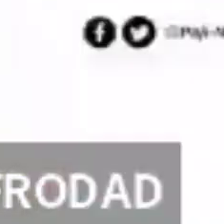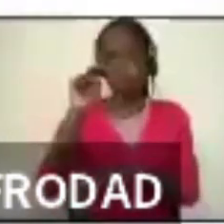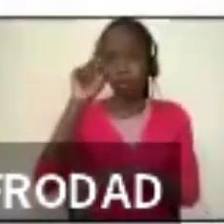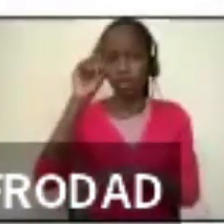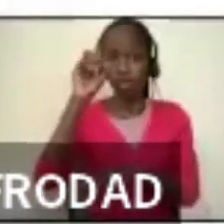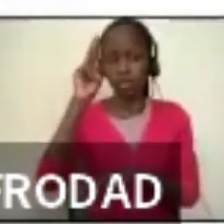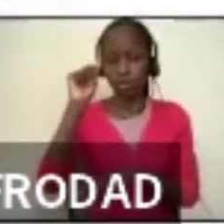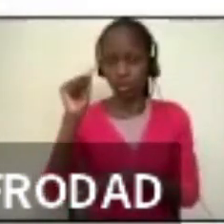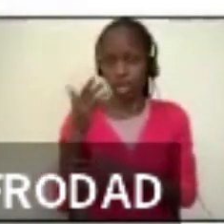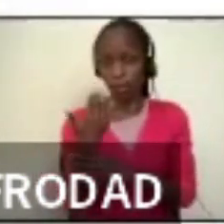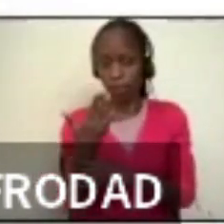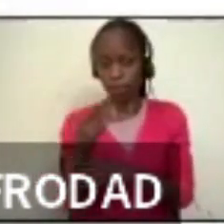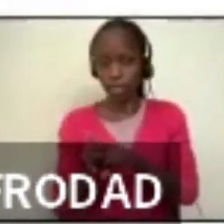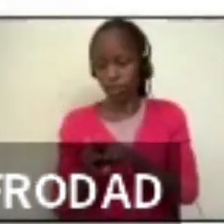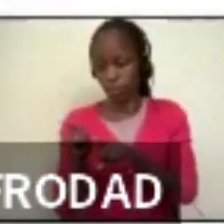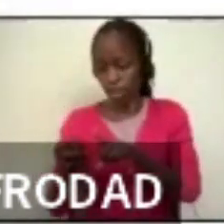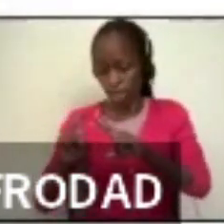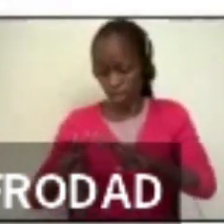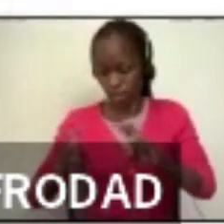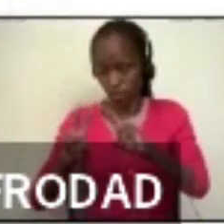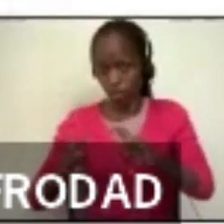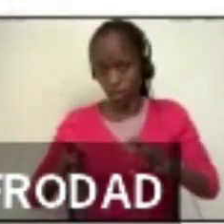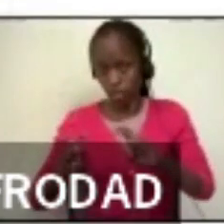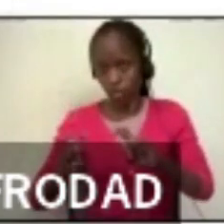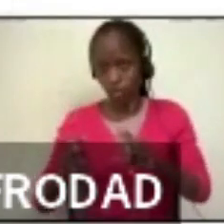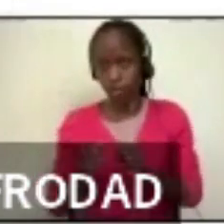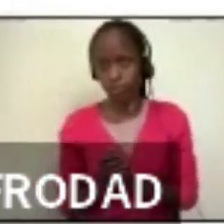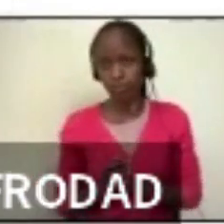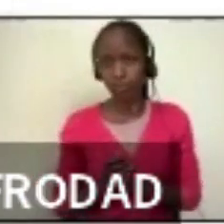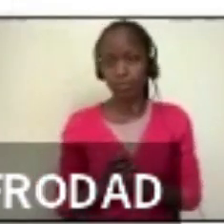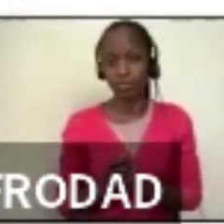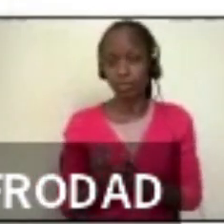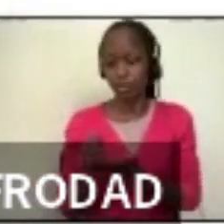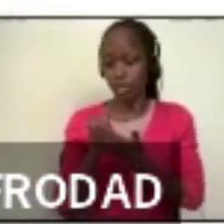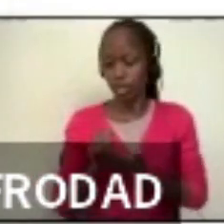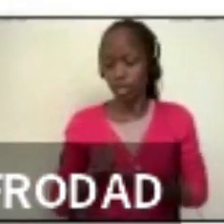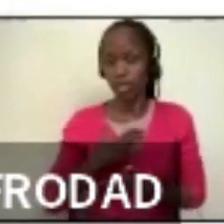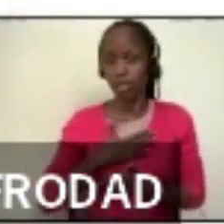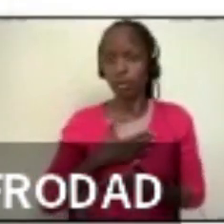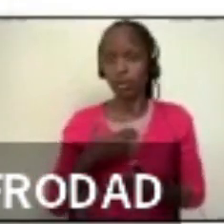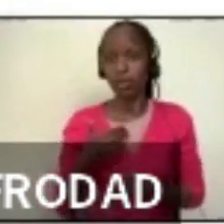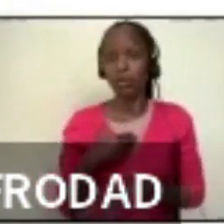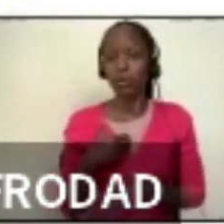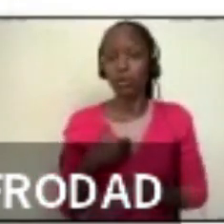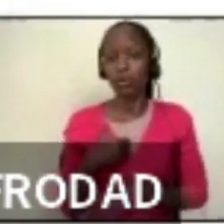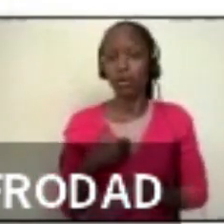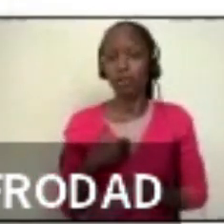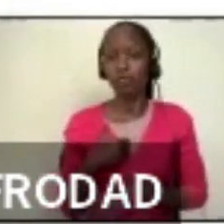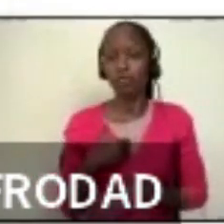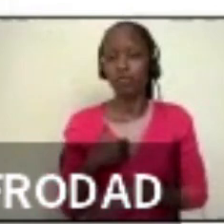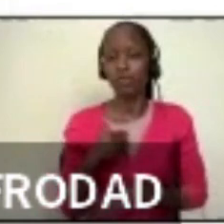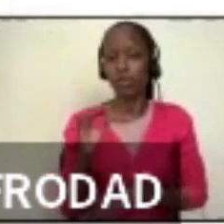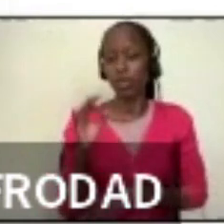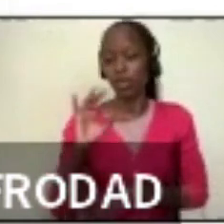Cette enquête m'a permis d'avoir le 3e prix du PAGI, c'est le prix africain du journalisme d'investigation dans mon pays.